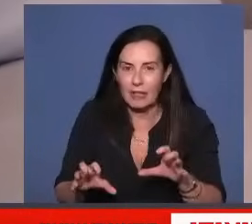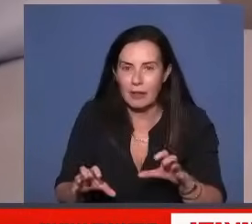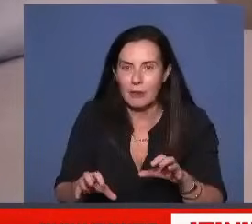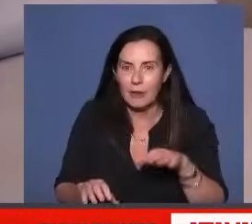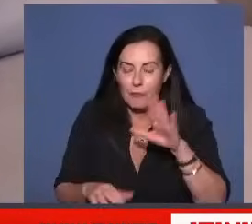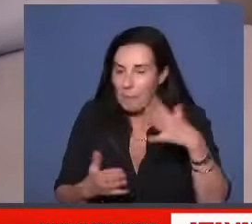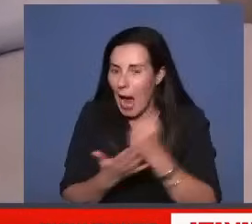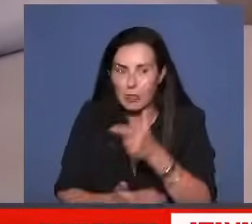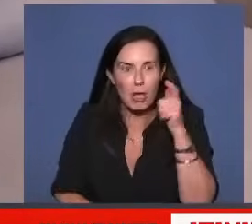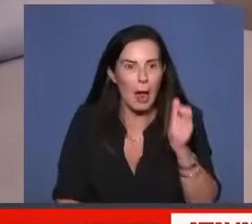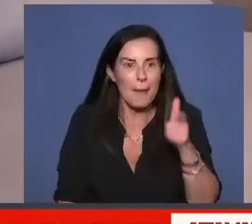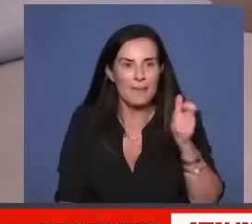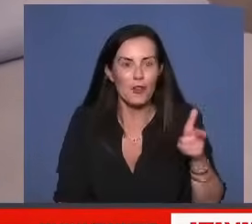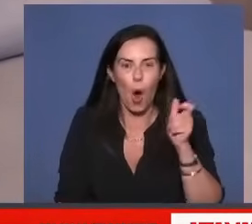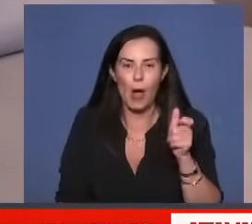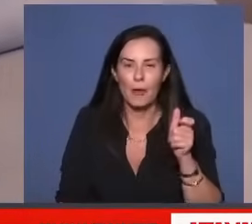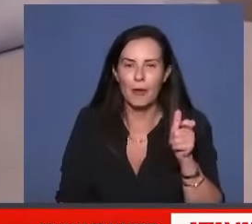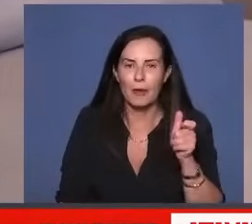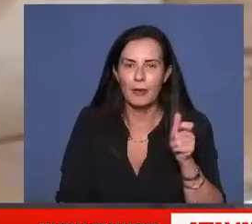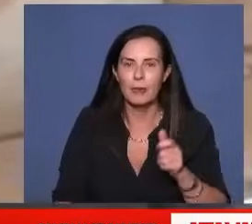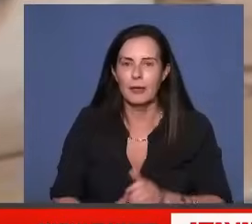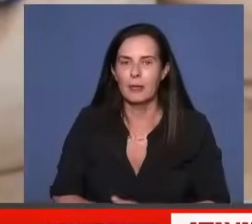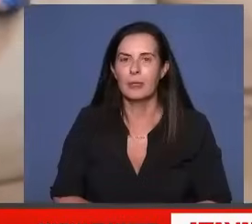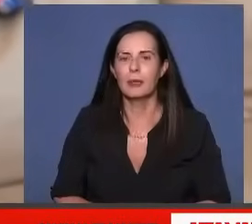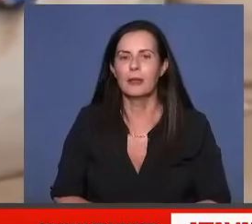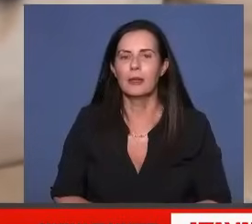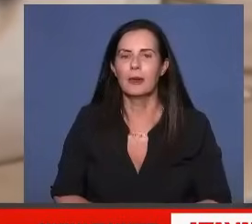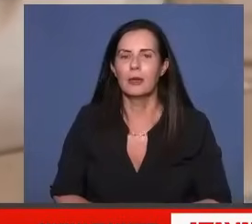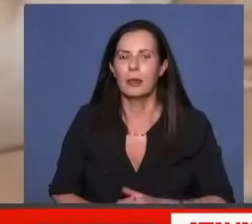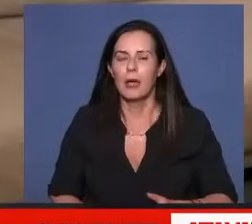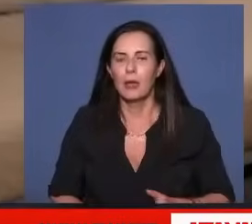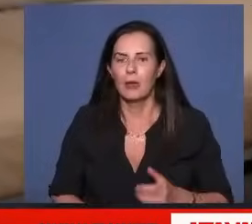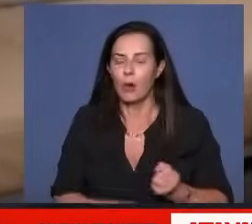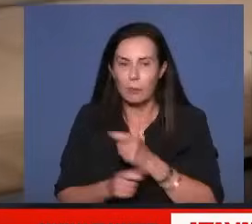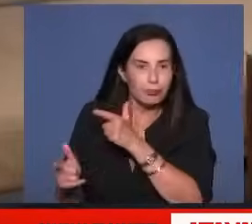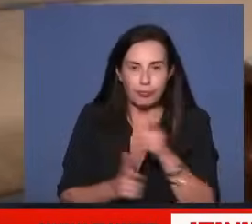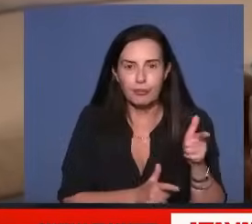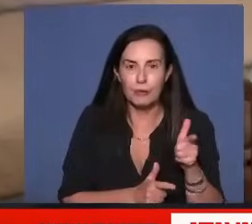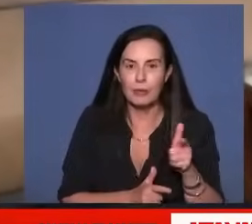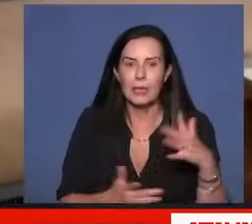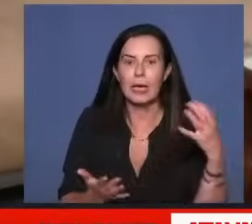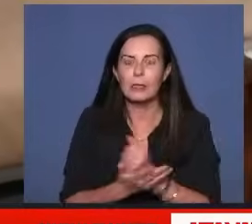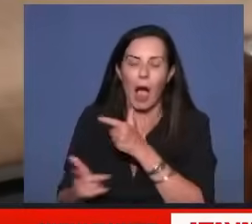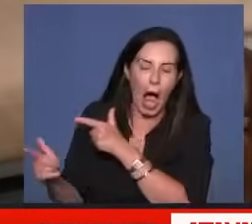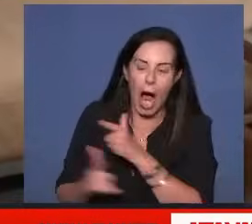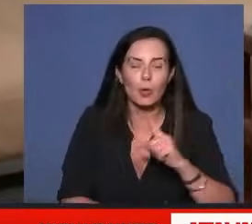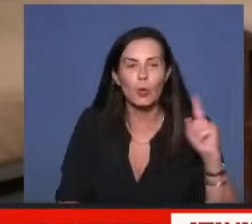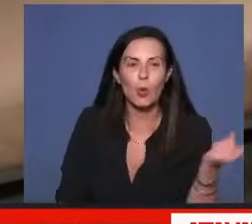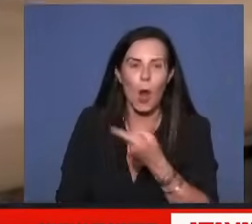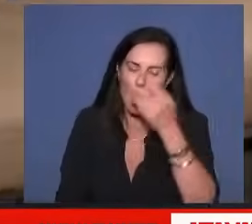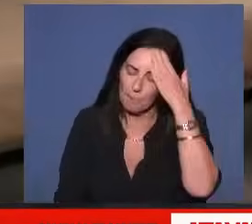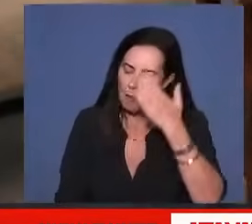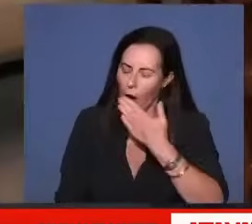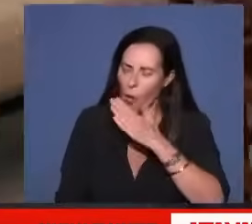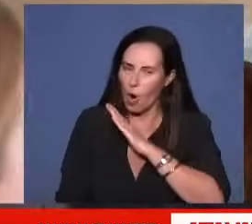גם פוגעים, היא מלא. נותן לו כמה כדורים, טה-טה-טה-טה-טם, זהו. הצלחנו, הרגנו